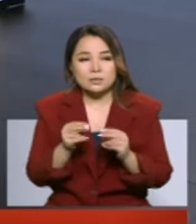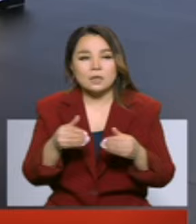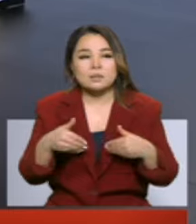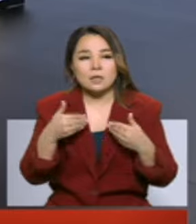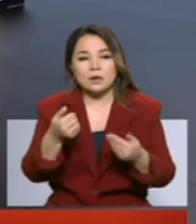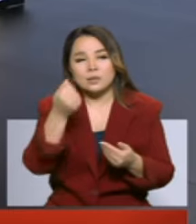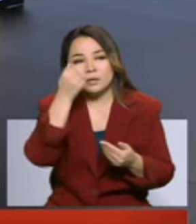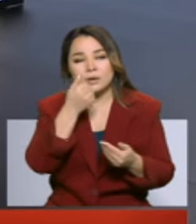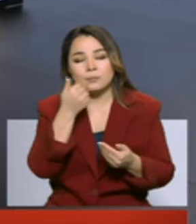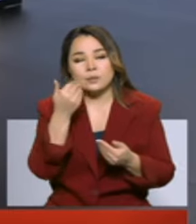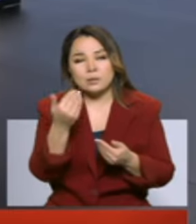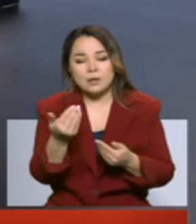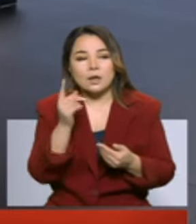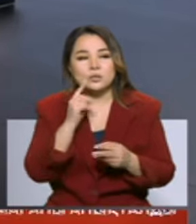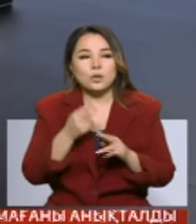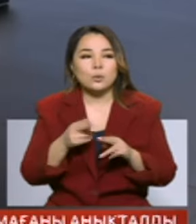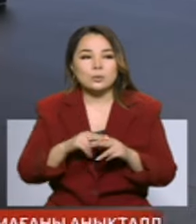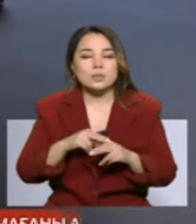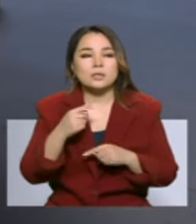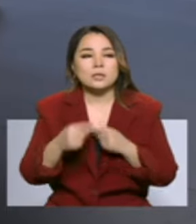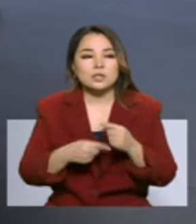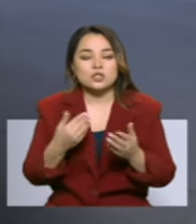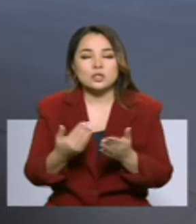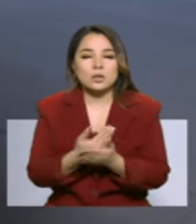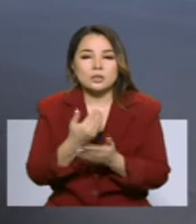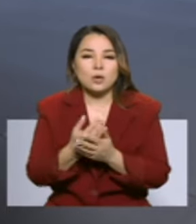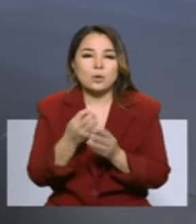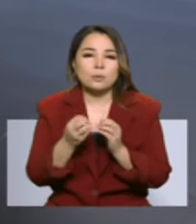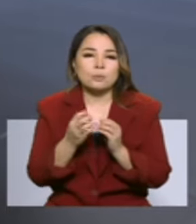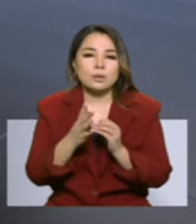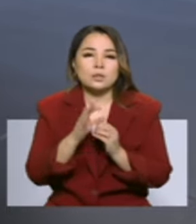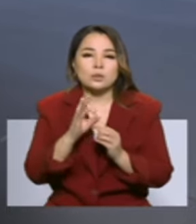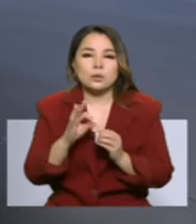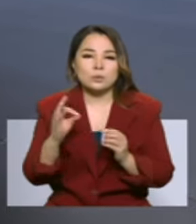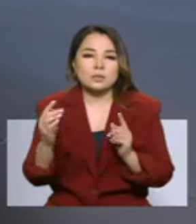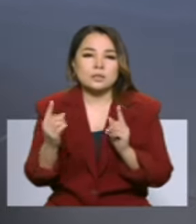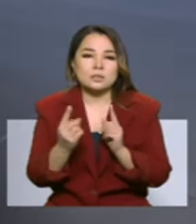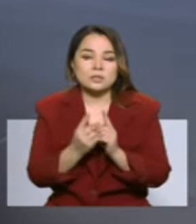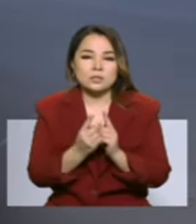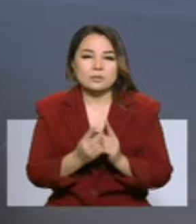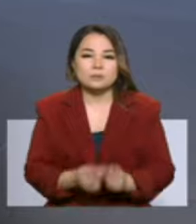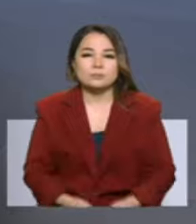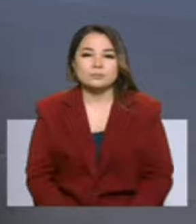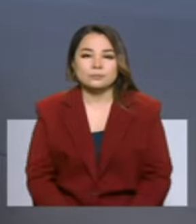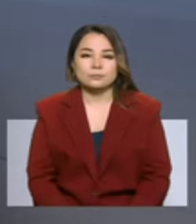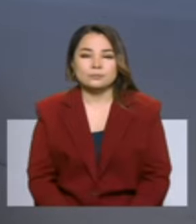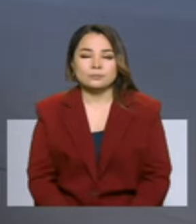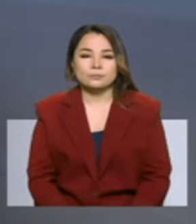рахмет сізге, Диас. Әзірге осы, келесі ақпарат топтамасы 15:00-де эфирде жүздескенше.